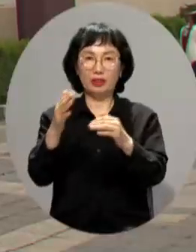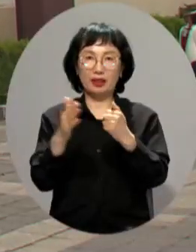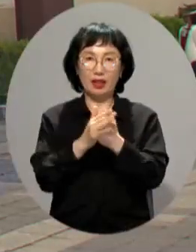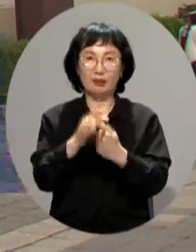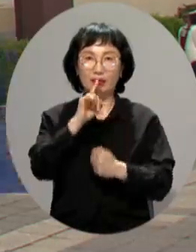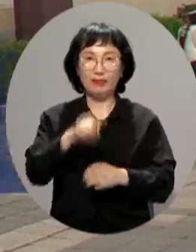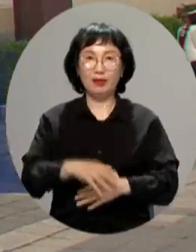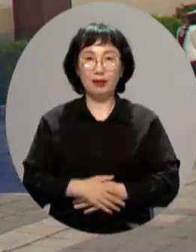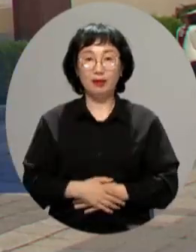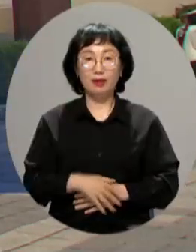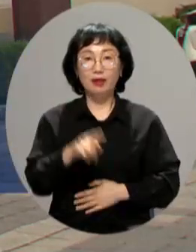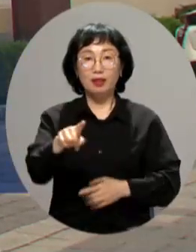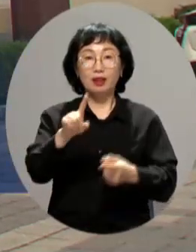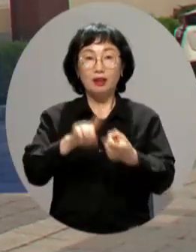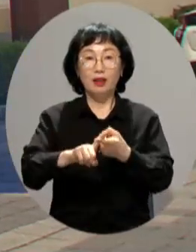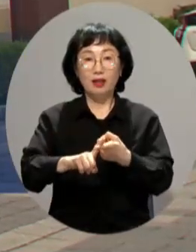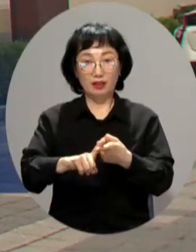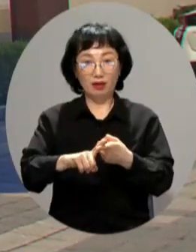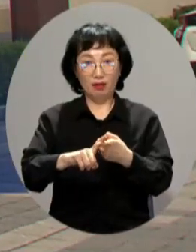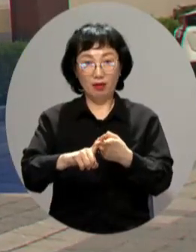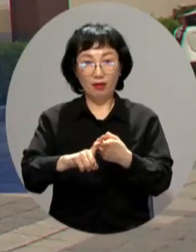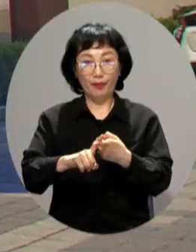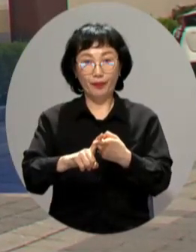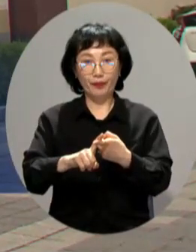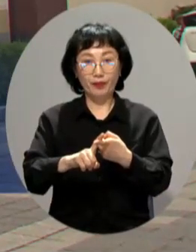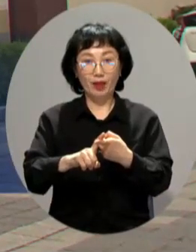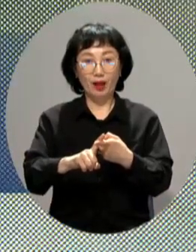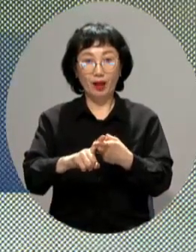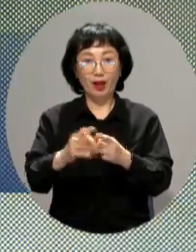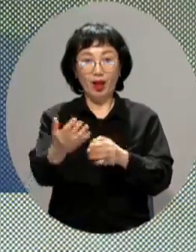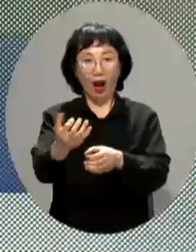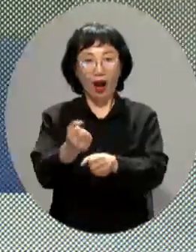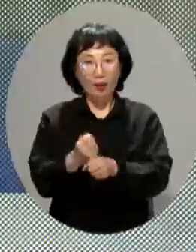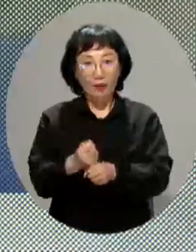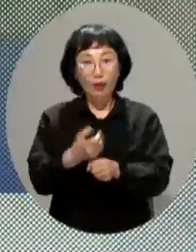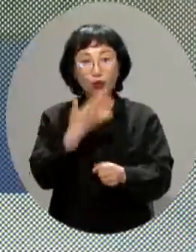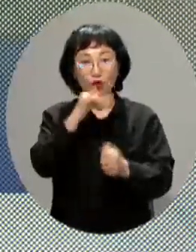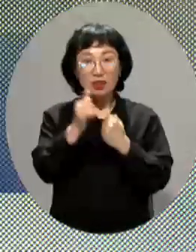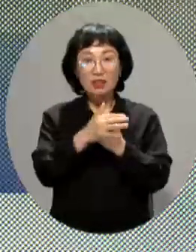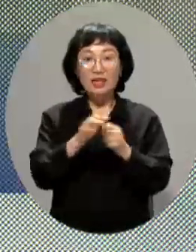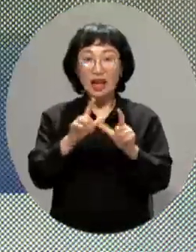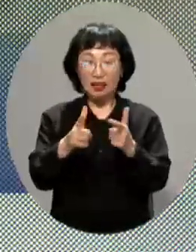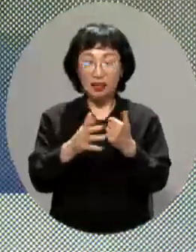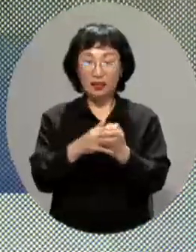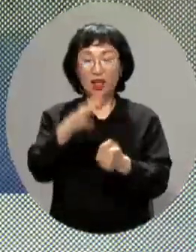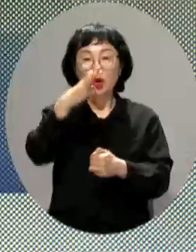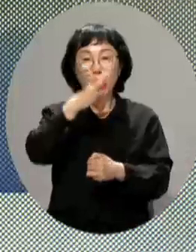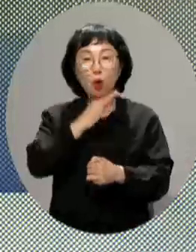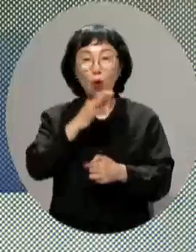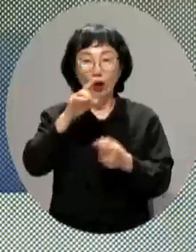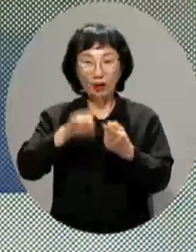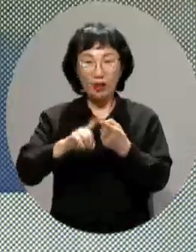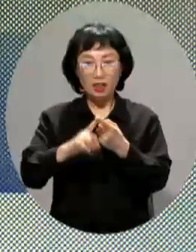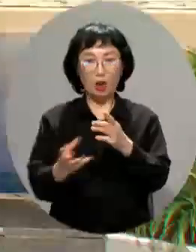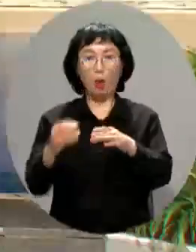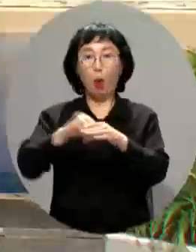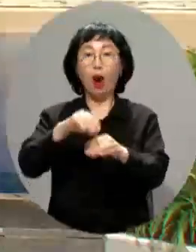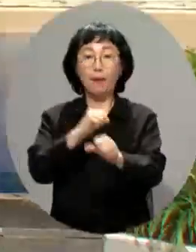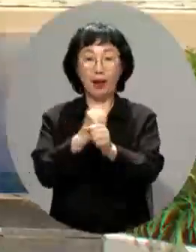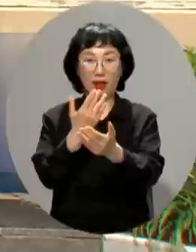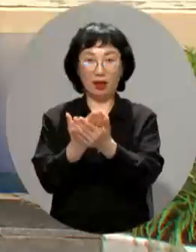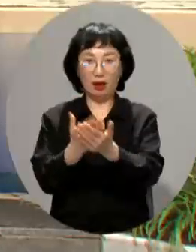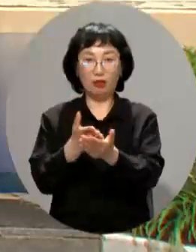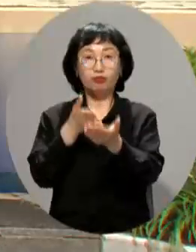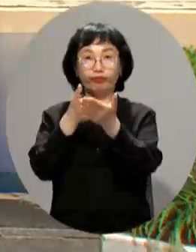하기 위해서 인프라나 그런 것들이 원래 계획보다 앞당겨지는 경우가 있지 않냐. 그러면 그 효과까지 좀 해달라고 해서